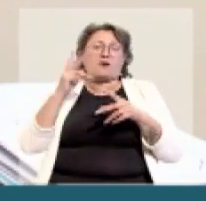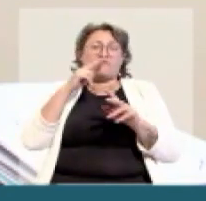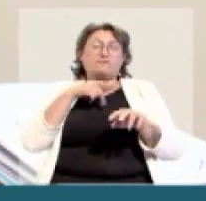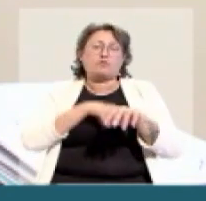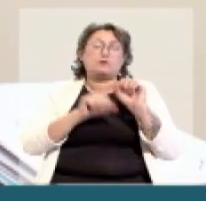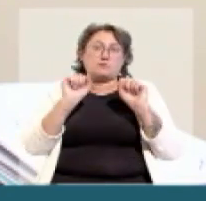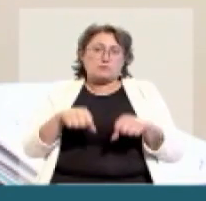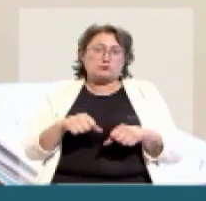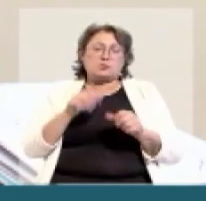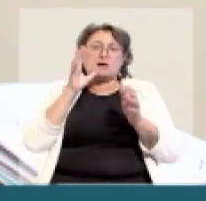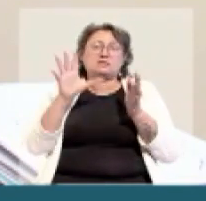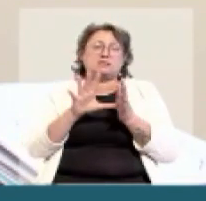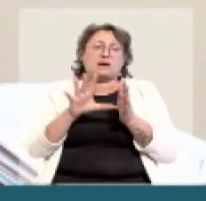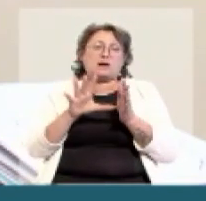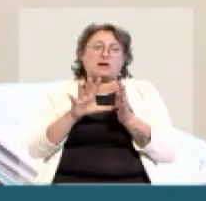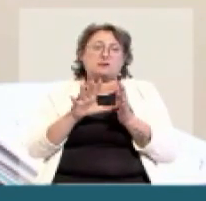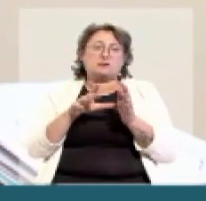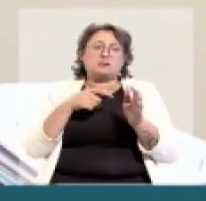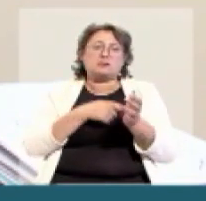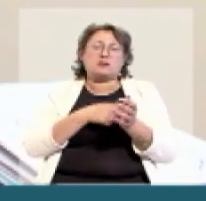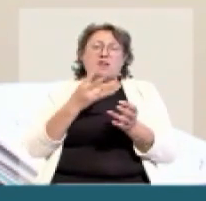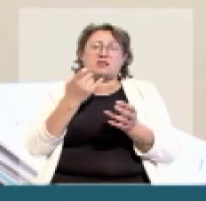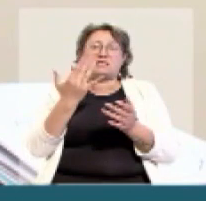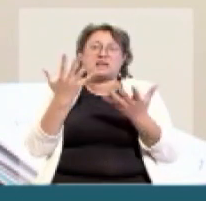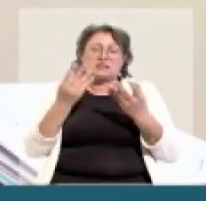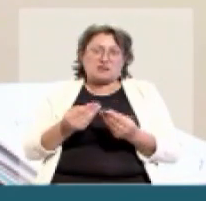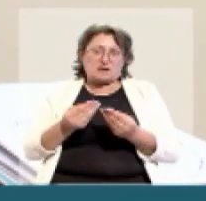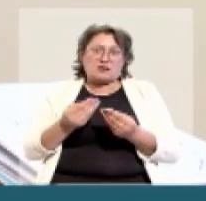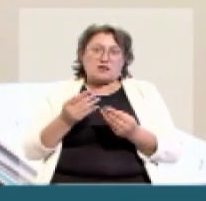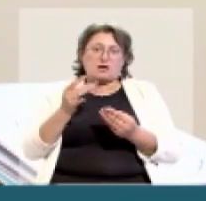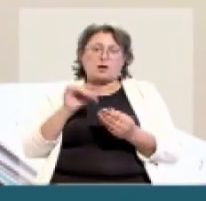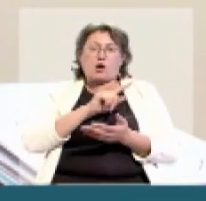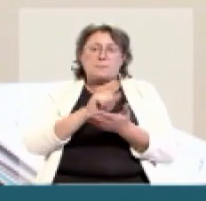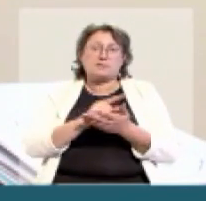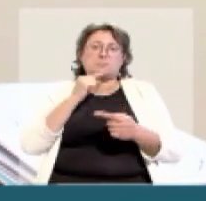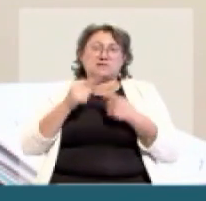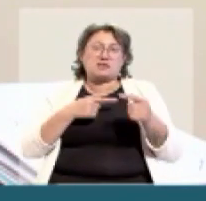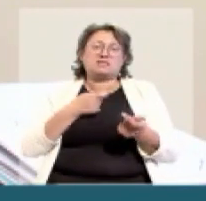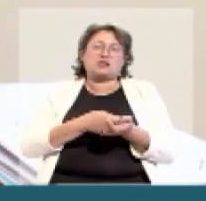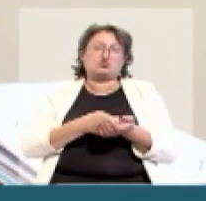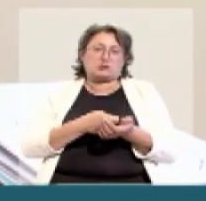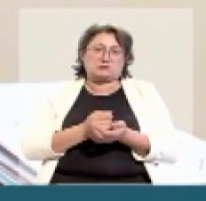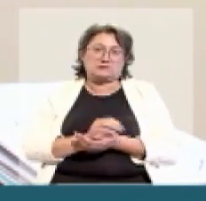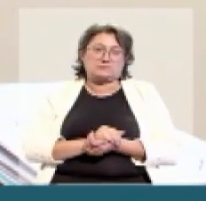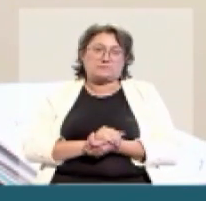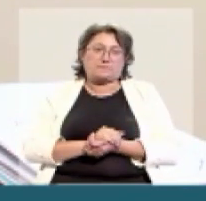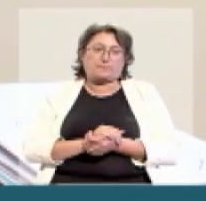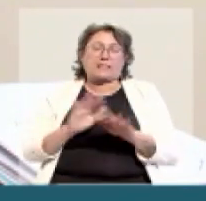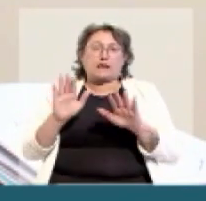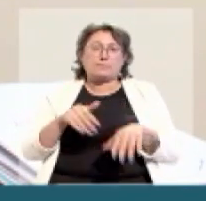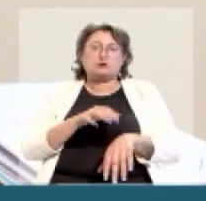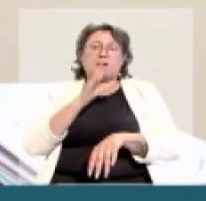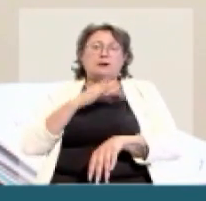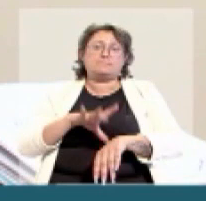водонепроницаемое. Зарядное устройство рассчитано у нас на несколько дней, и осужденный обязан регулярно его заряжать. После